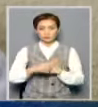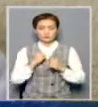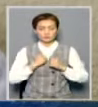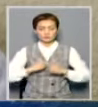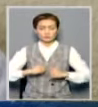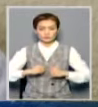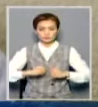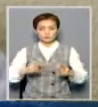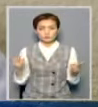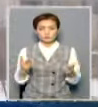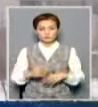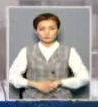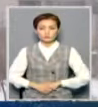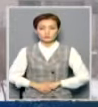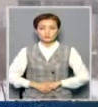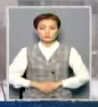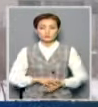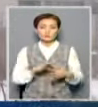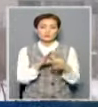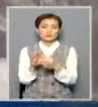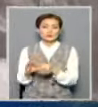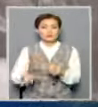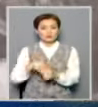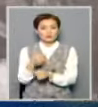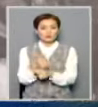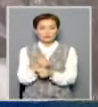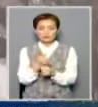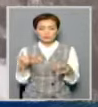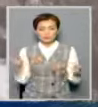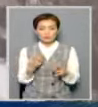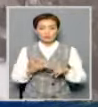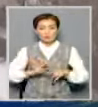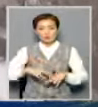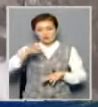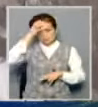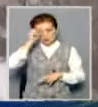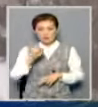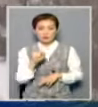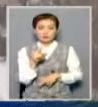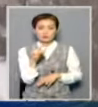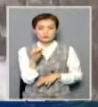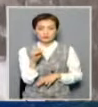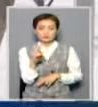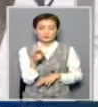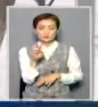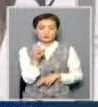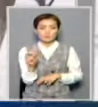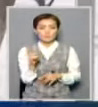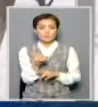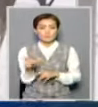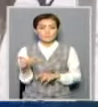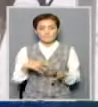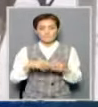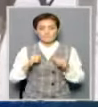и стабильности в стране. Единство в стране – самая главная ценность, поэтому АКН, Акуштаб Бахтыгалиева, призвала граждан к